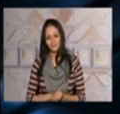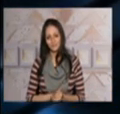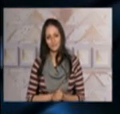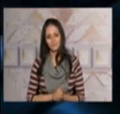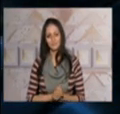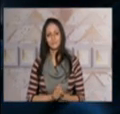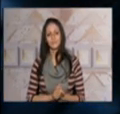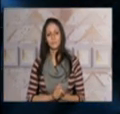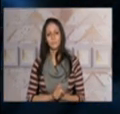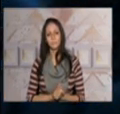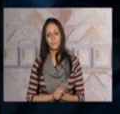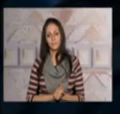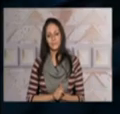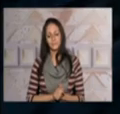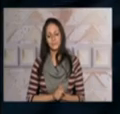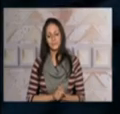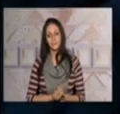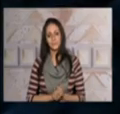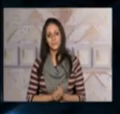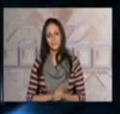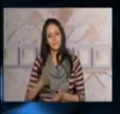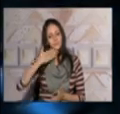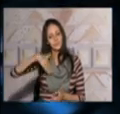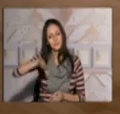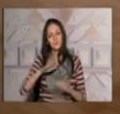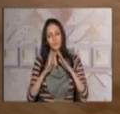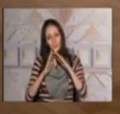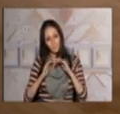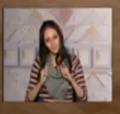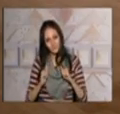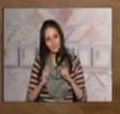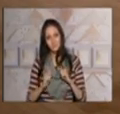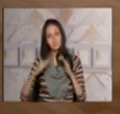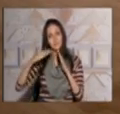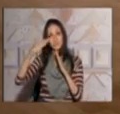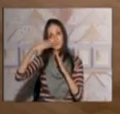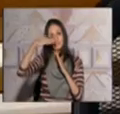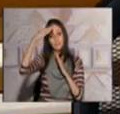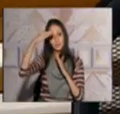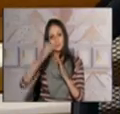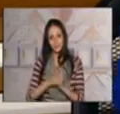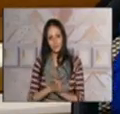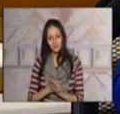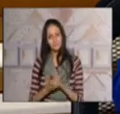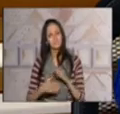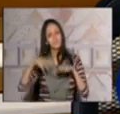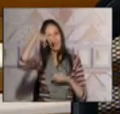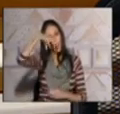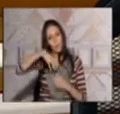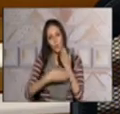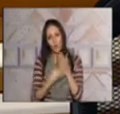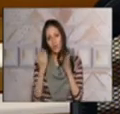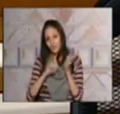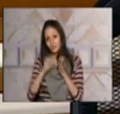شكر دكتور منى. يعني خلينا نقول ان مصر الحقيقه المستقبل او الجمهوريه الجديده محتاجه